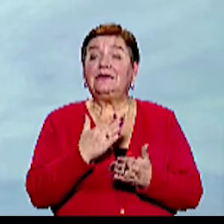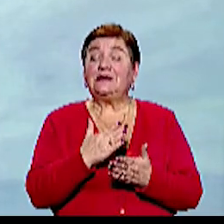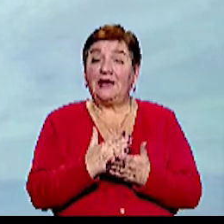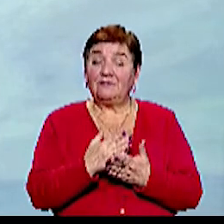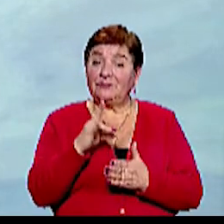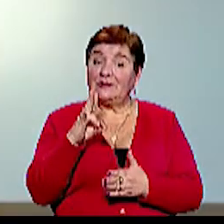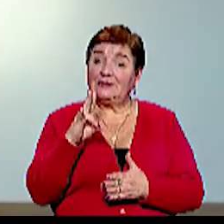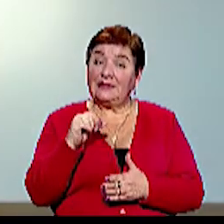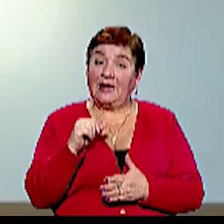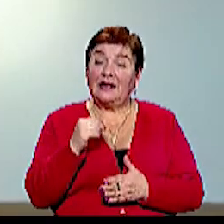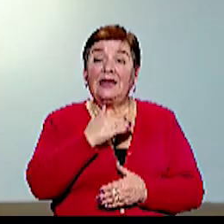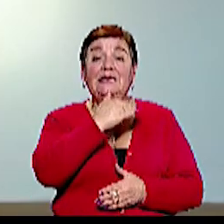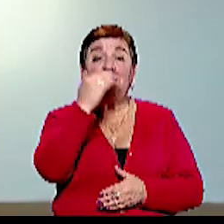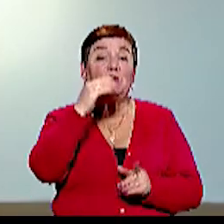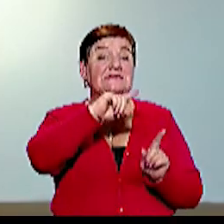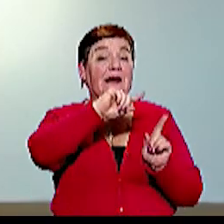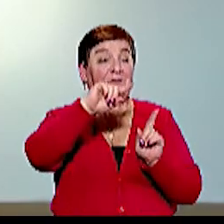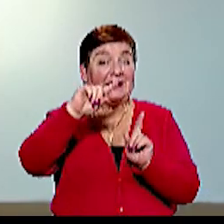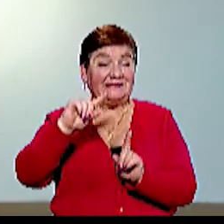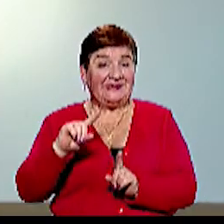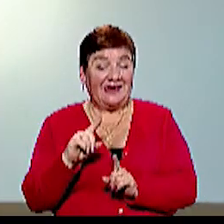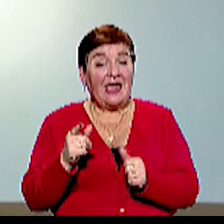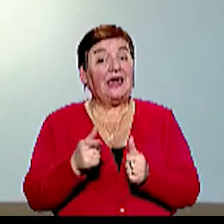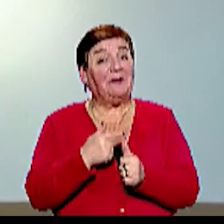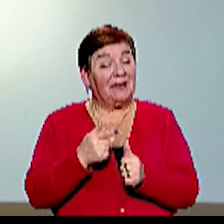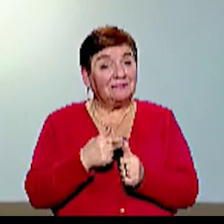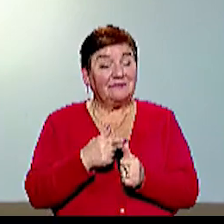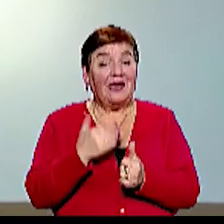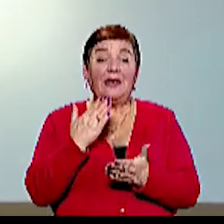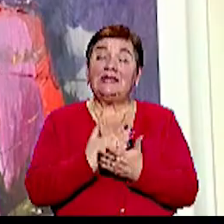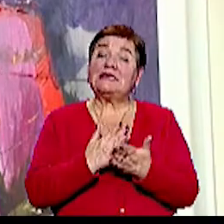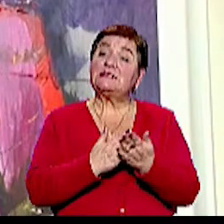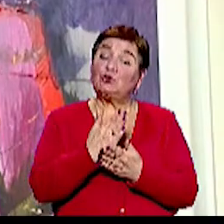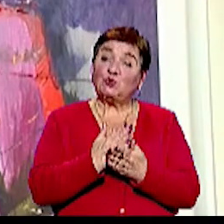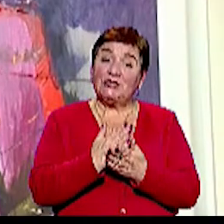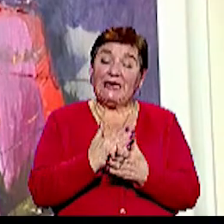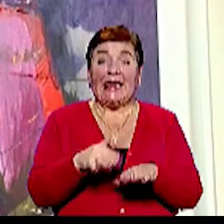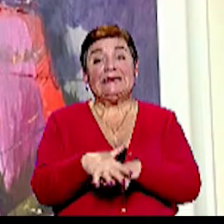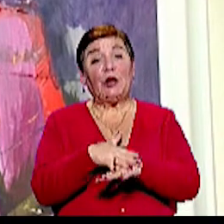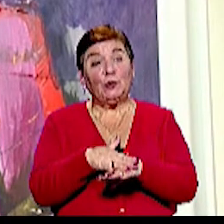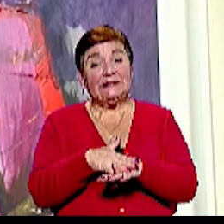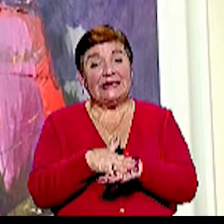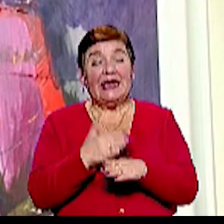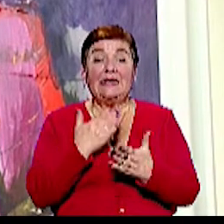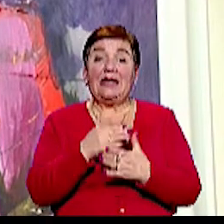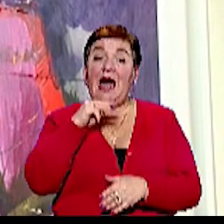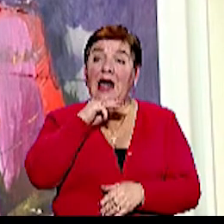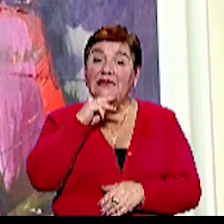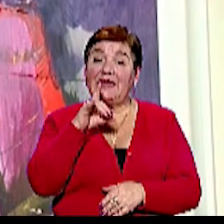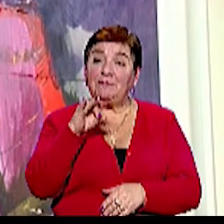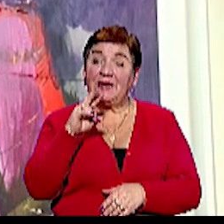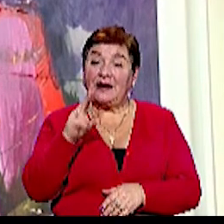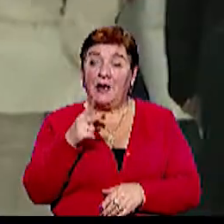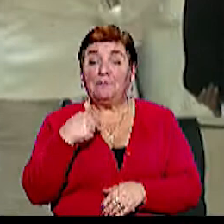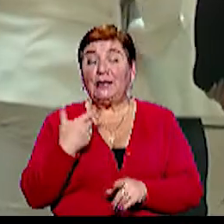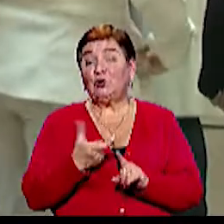на небосводі Закарпаття ім'я. Є заслужені народні академіки. Тому ми дуже